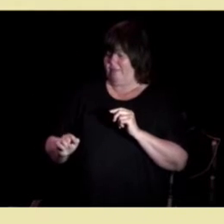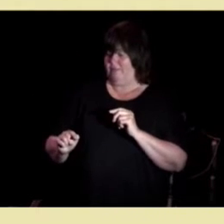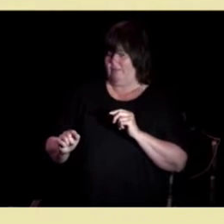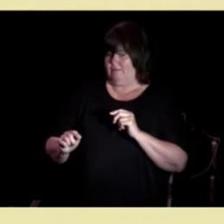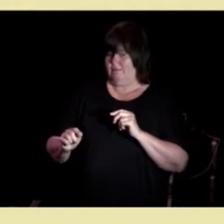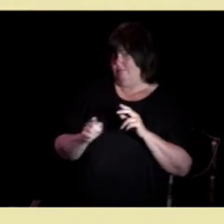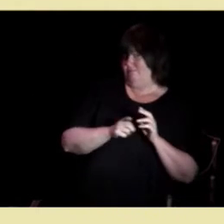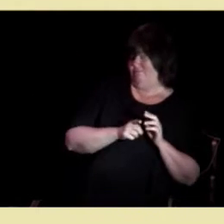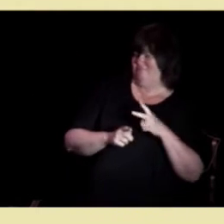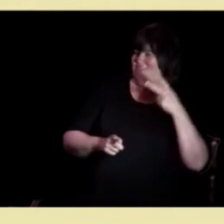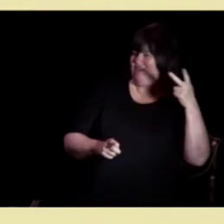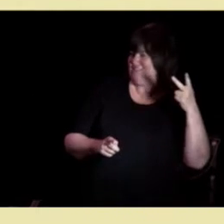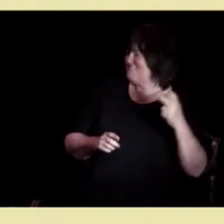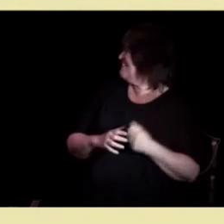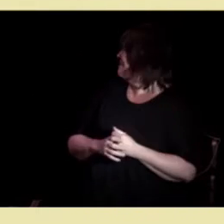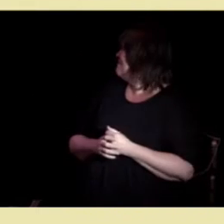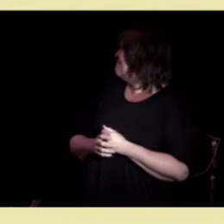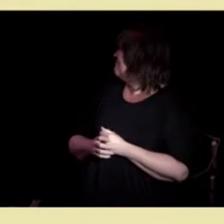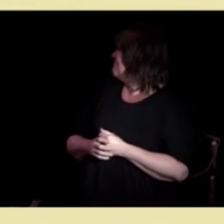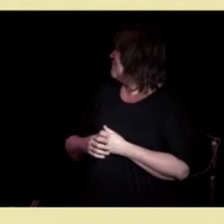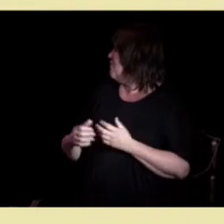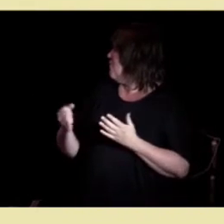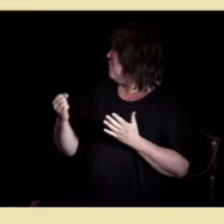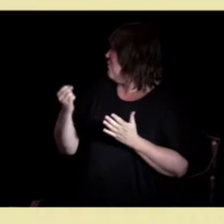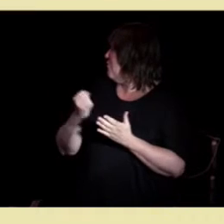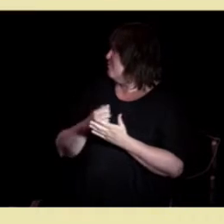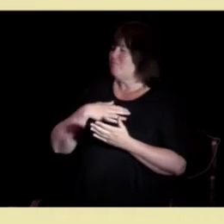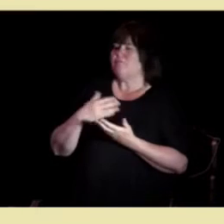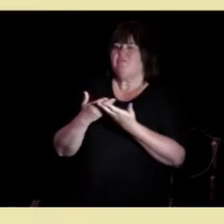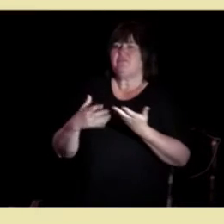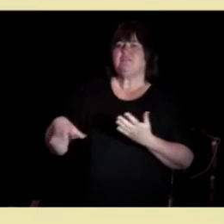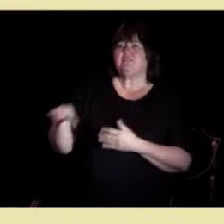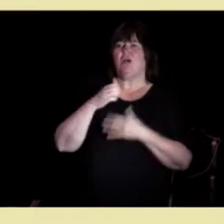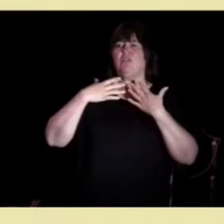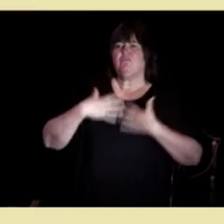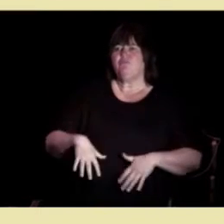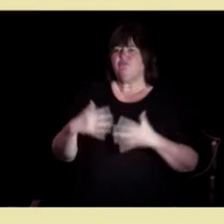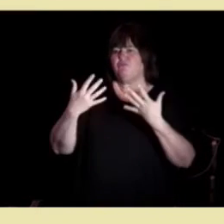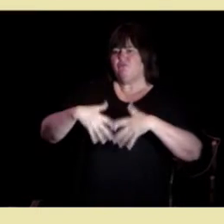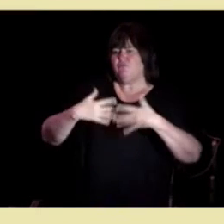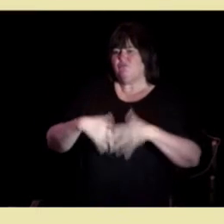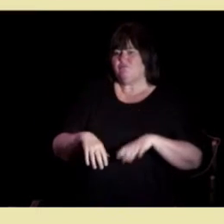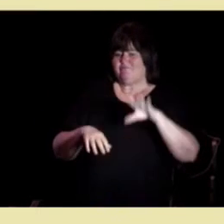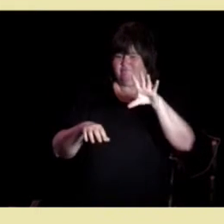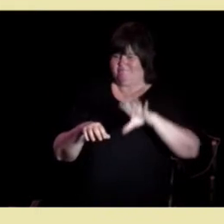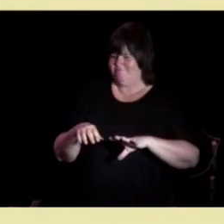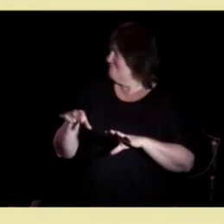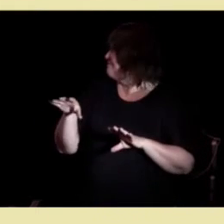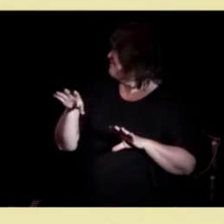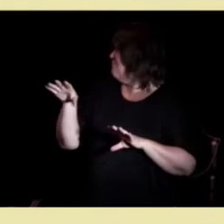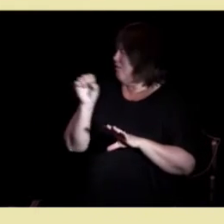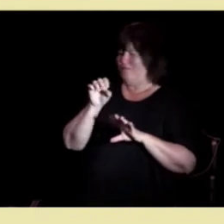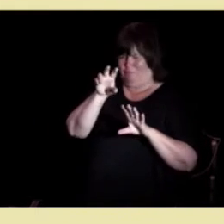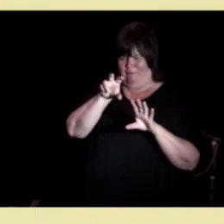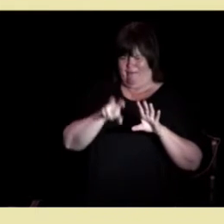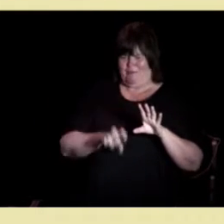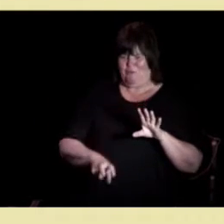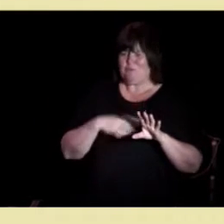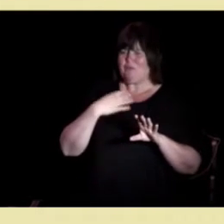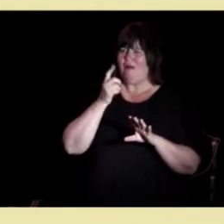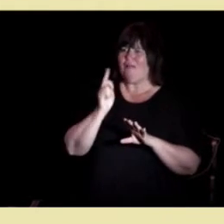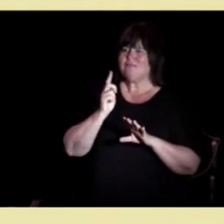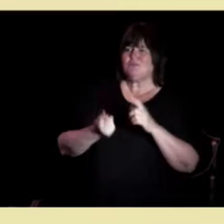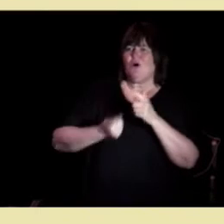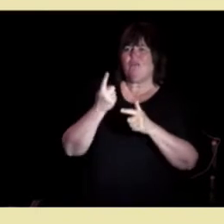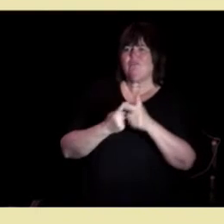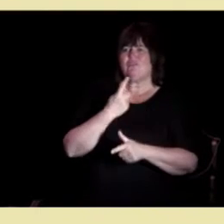Og i tabellen nederst til venstre vises alle helseforetaksområdene med forbruksratene for hvert område, det vil si